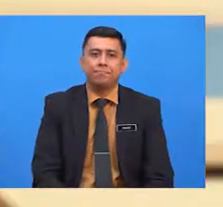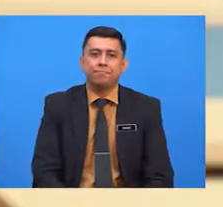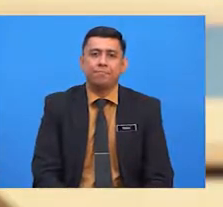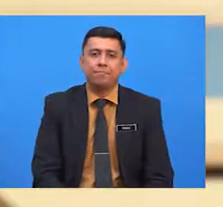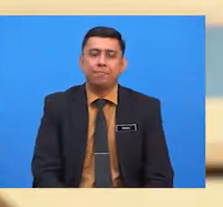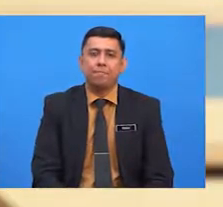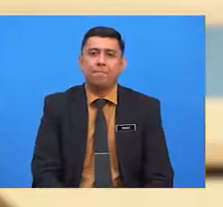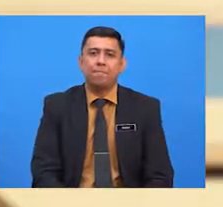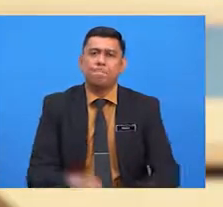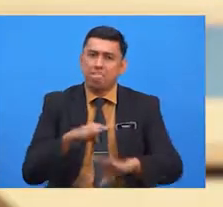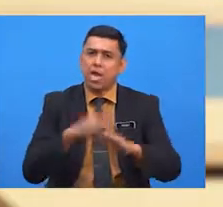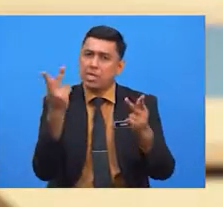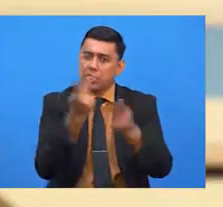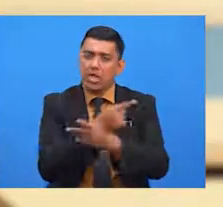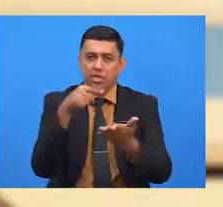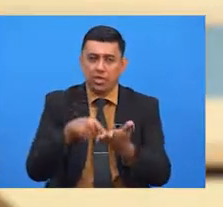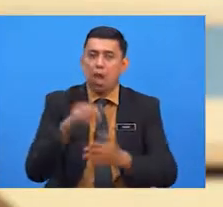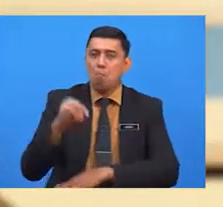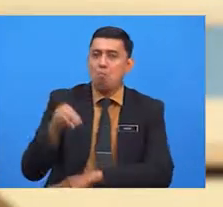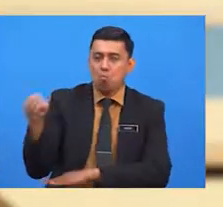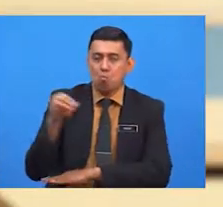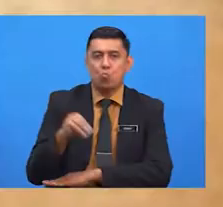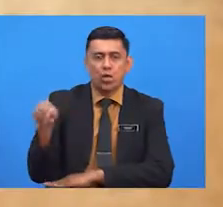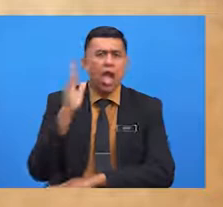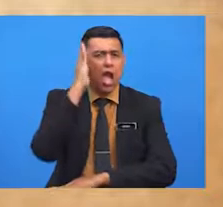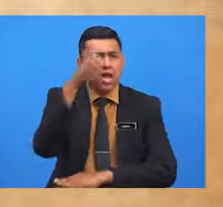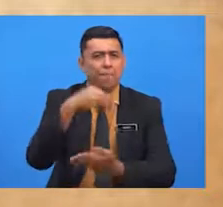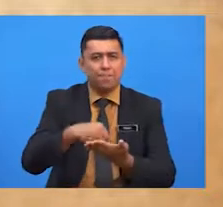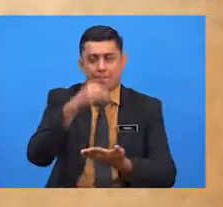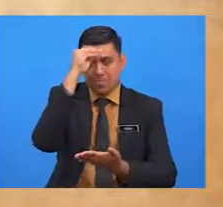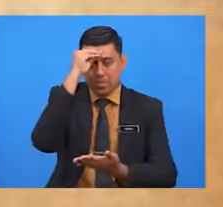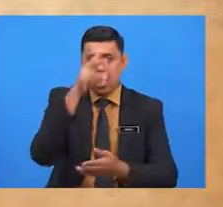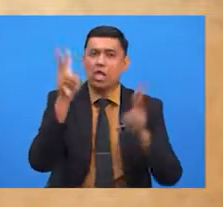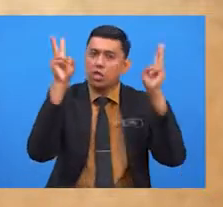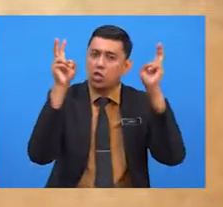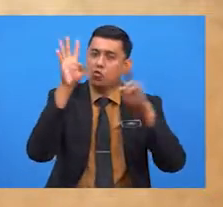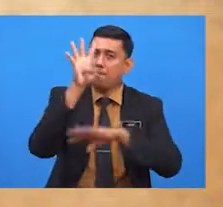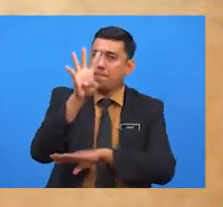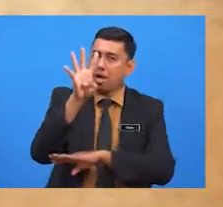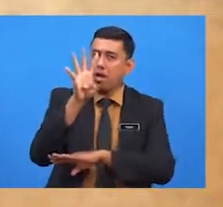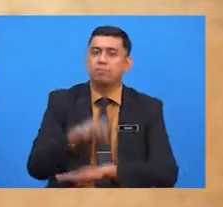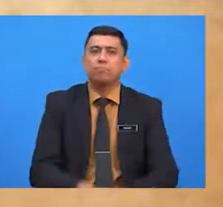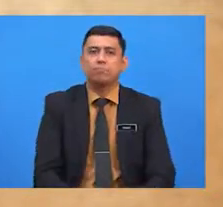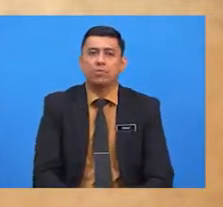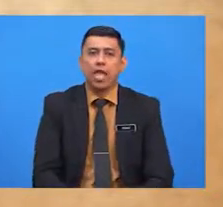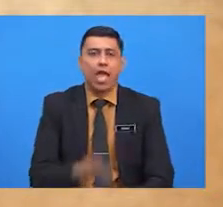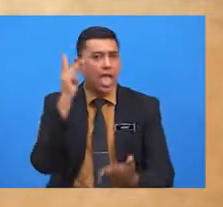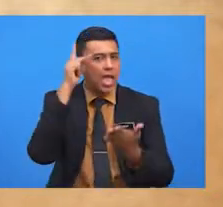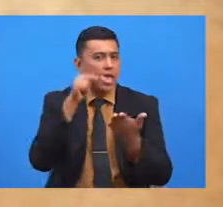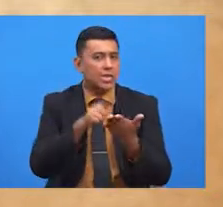Pada episod kali ini, murid-murid akan belajar bab 4 mengenali